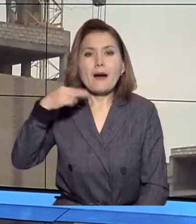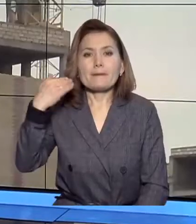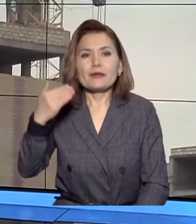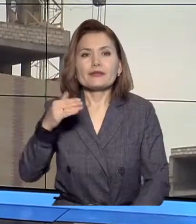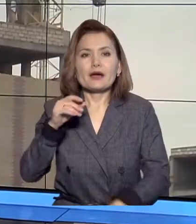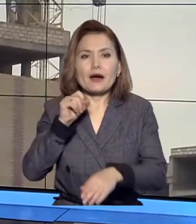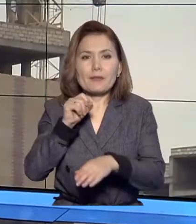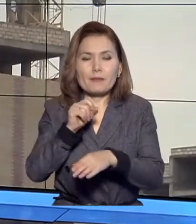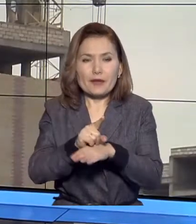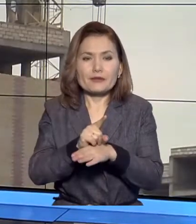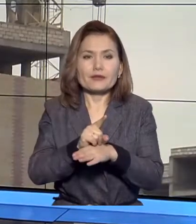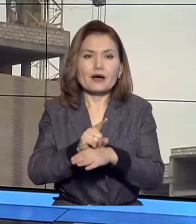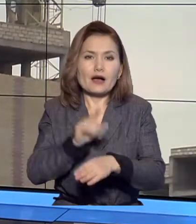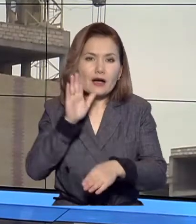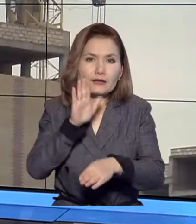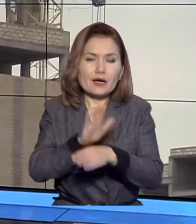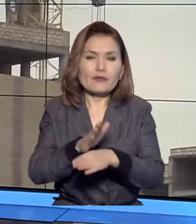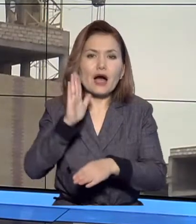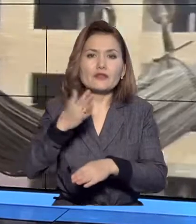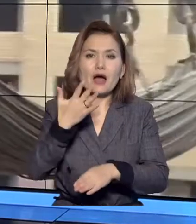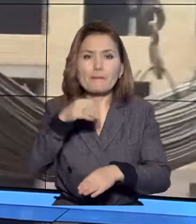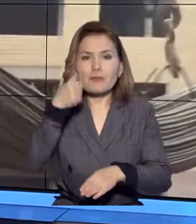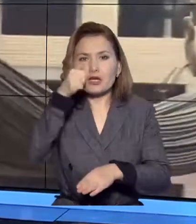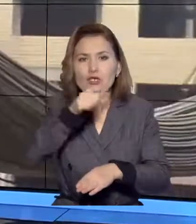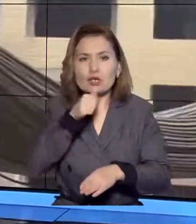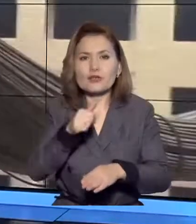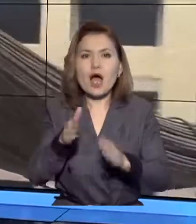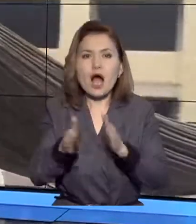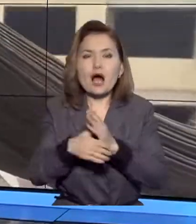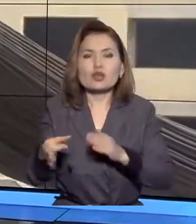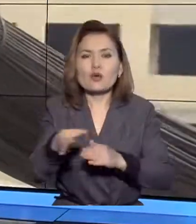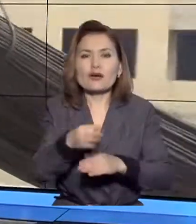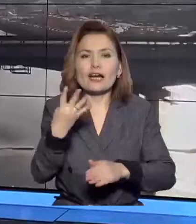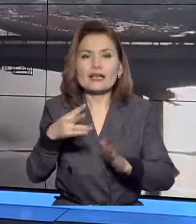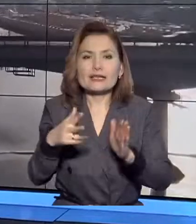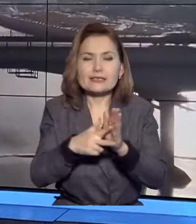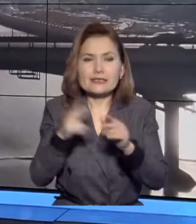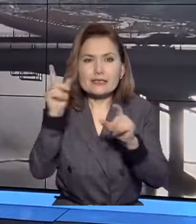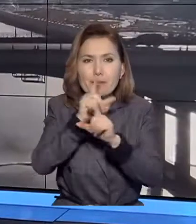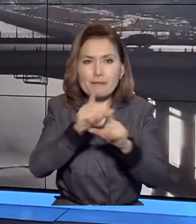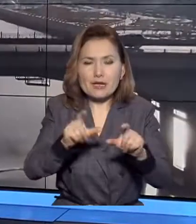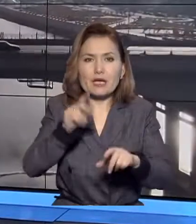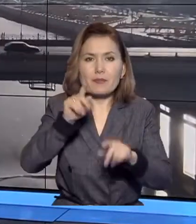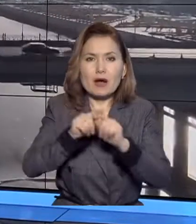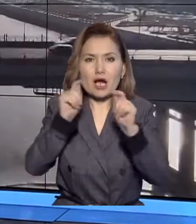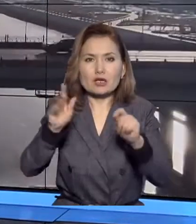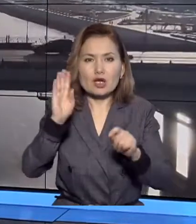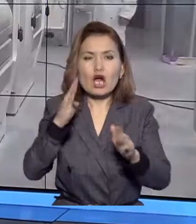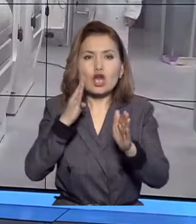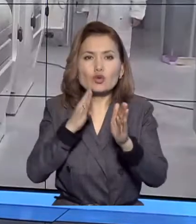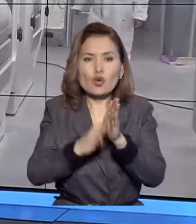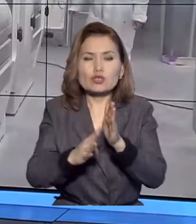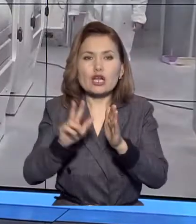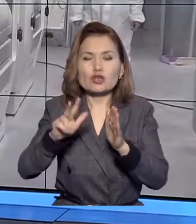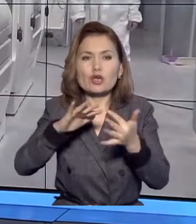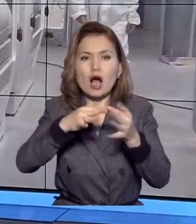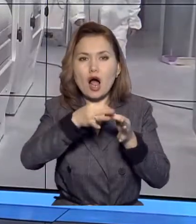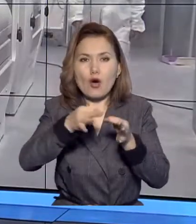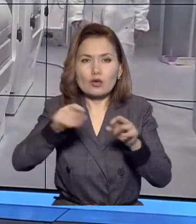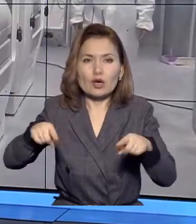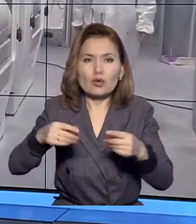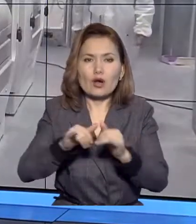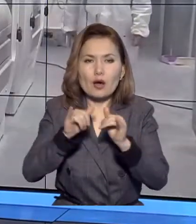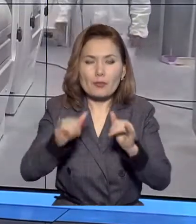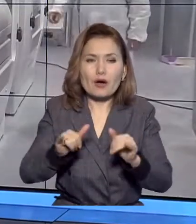Президент тапсырмасына сай алдағы 5 жылда Атырау облысында 48 мектеп салынады. Сондай-ақ 93 елді мекен қайта түлейді. Өңір тұрғындарының